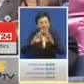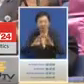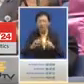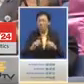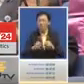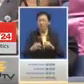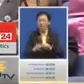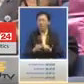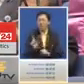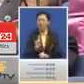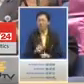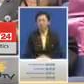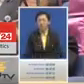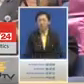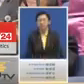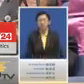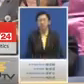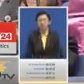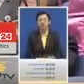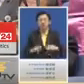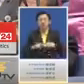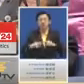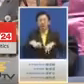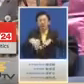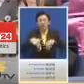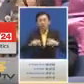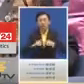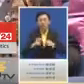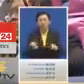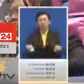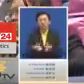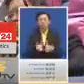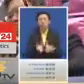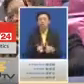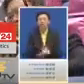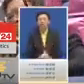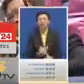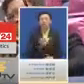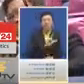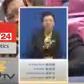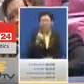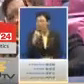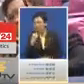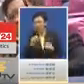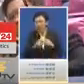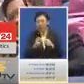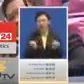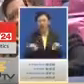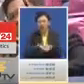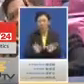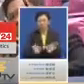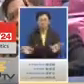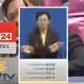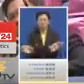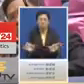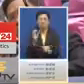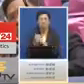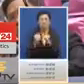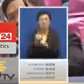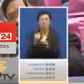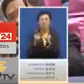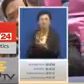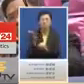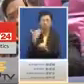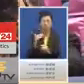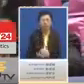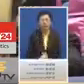นก็คือความแตกแยกในชุมชนเสื้อเหลืองเสื้อแดงที่เกิดขึ้นมาปี2ปีเนี่ยสงคราม